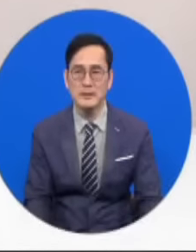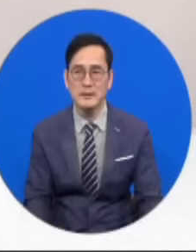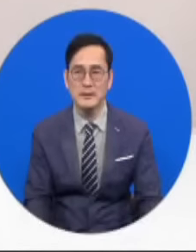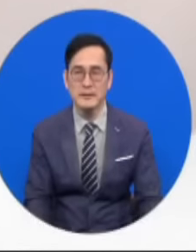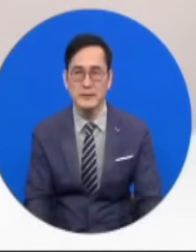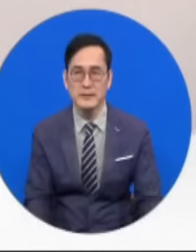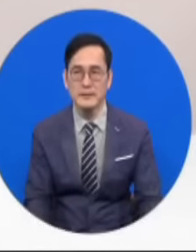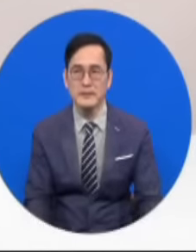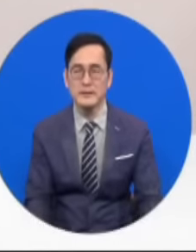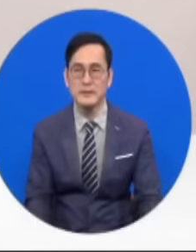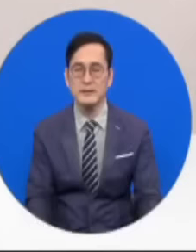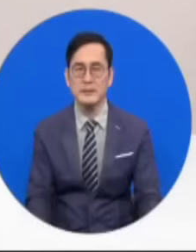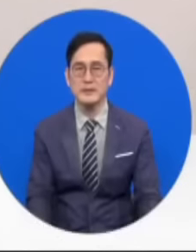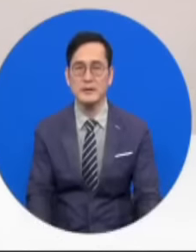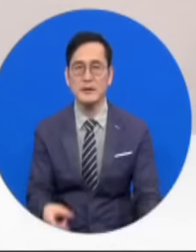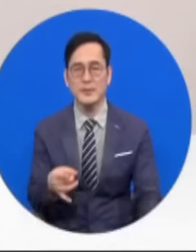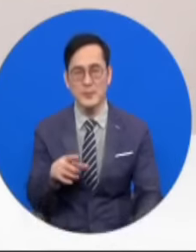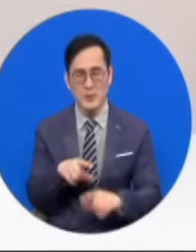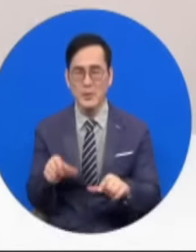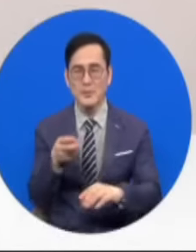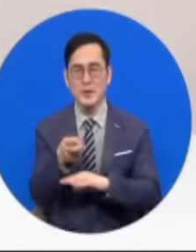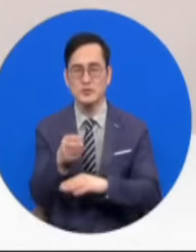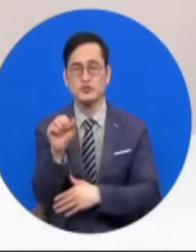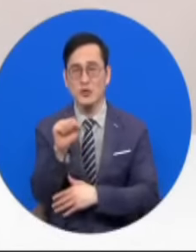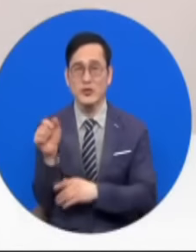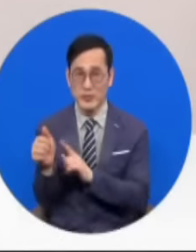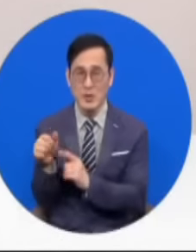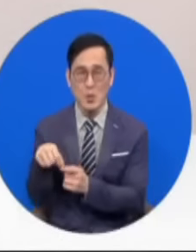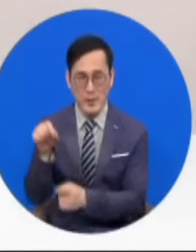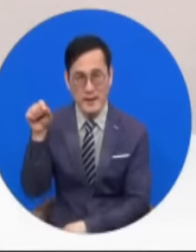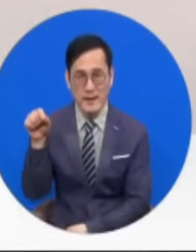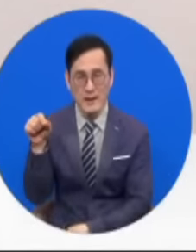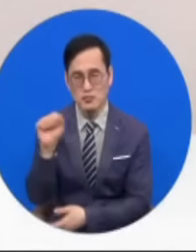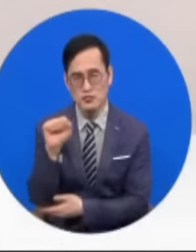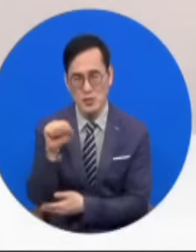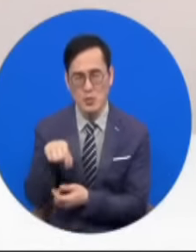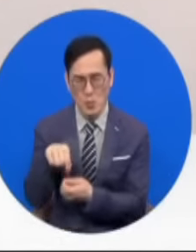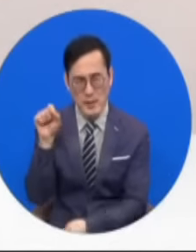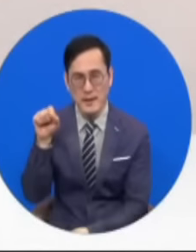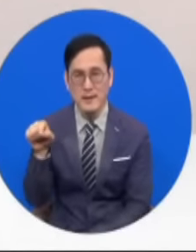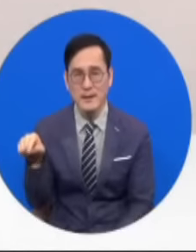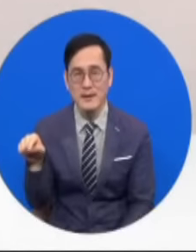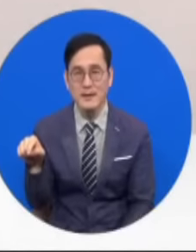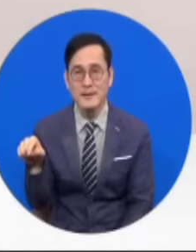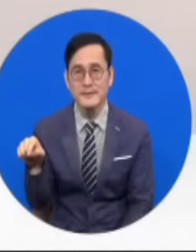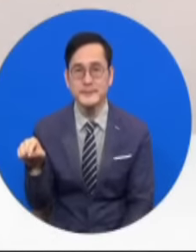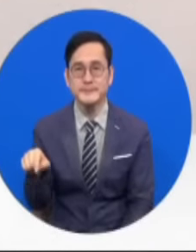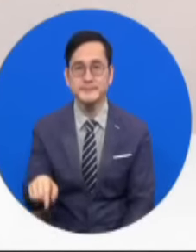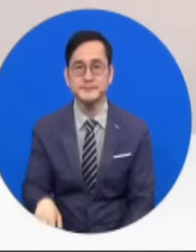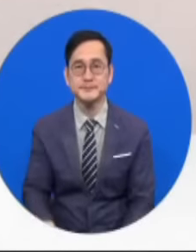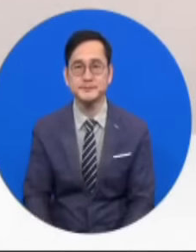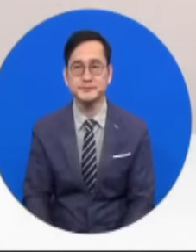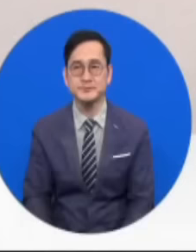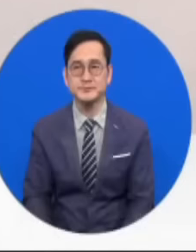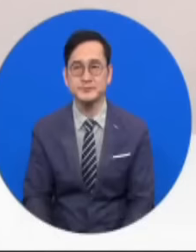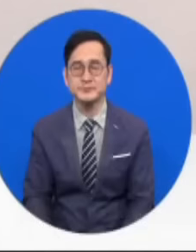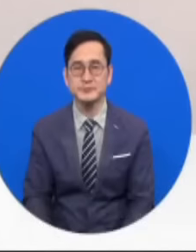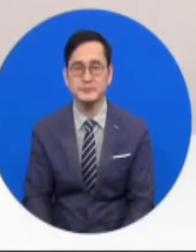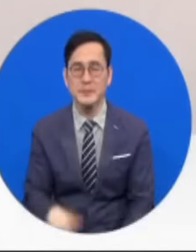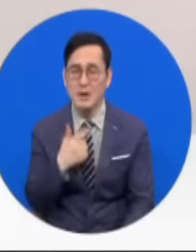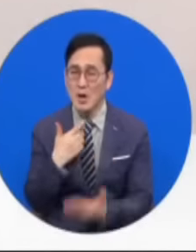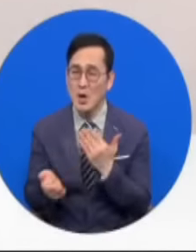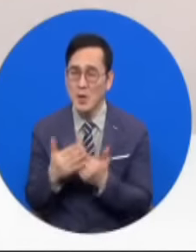뭐 버스 운전을 했고요 또 굉장히 운전을 잘했다는 거 아닙니까 여러가지 본인의 어떤 이전의 운전 캐리어를